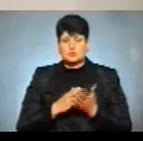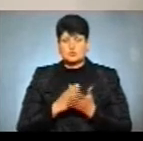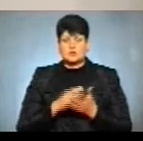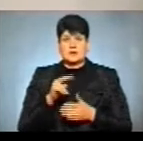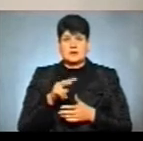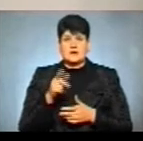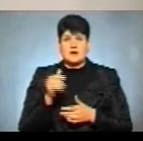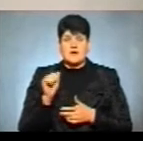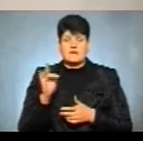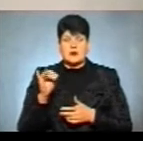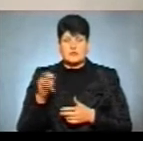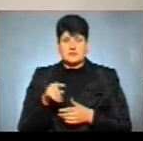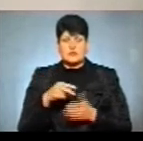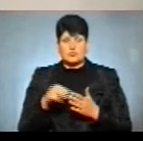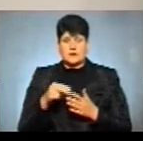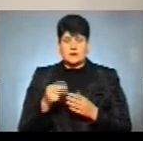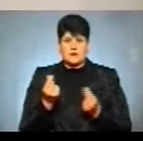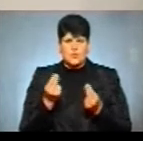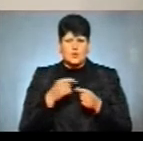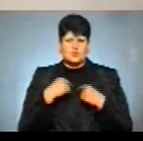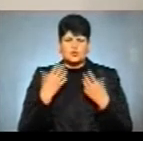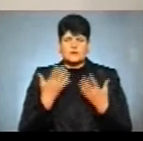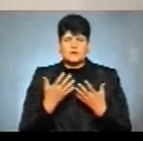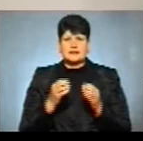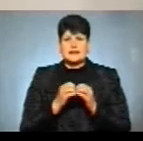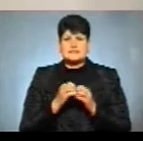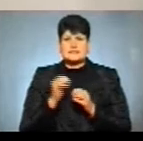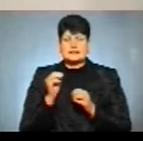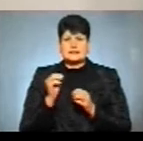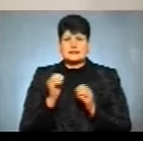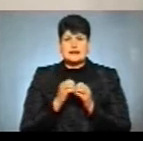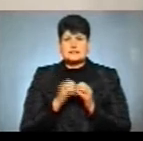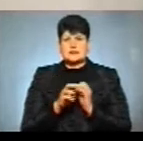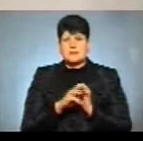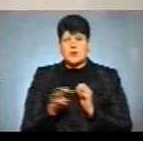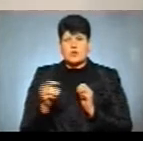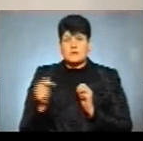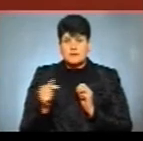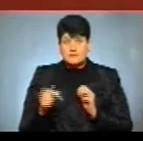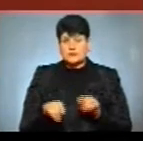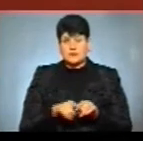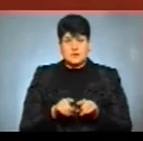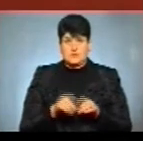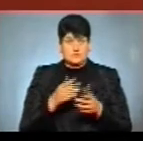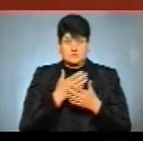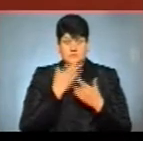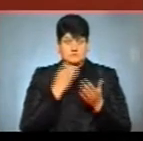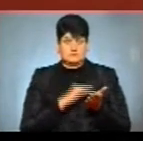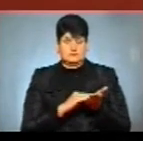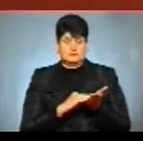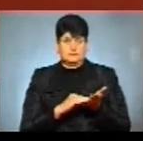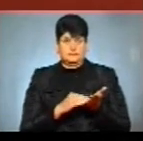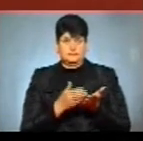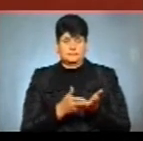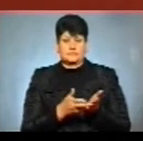Гаврилова. Вона придбала коштовностей та майна на близько 10 мільйонів гривень, що також не відображено